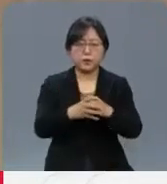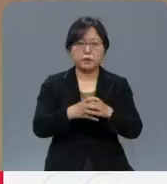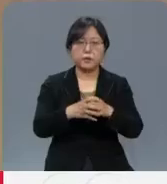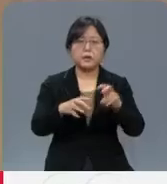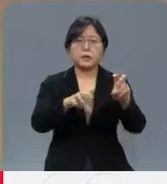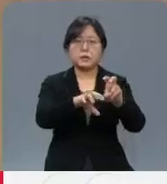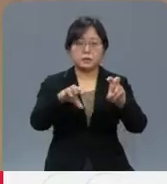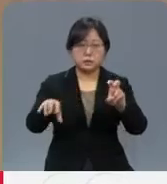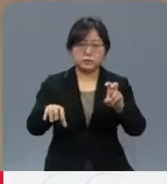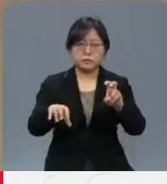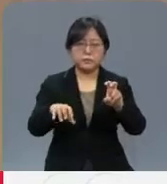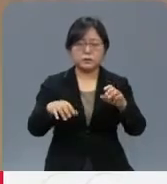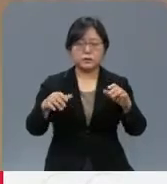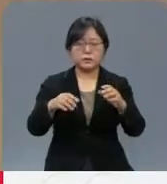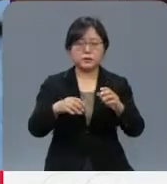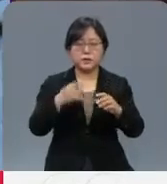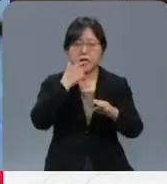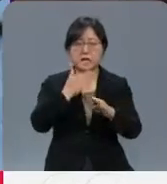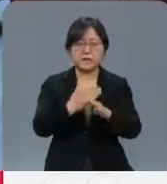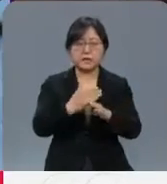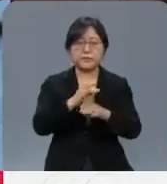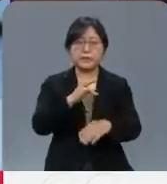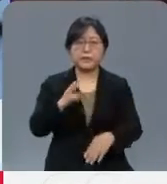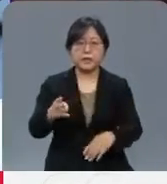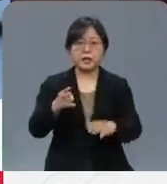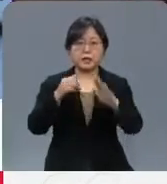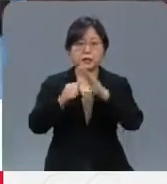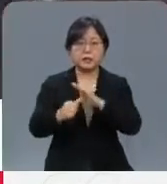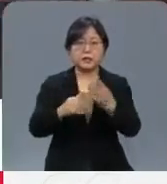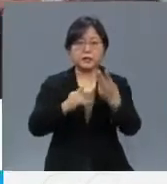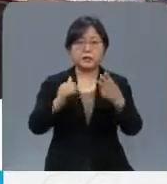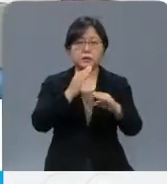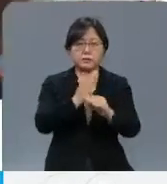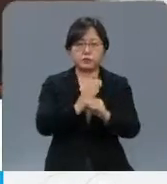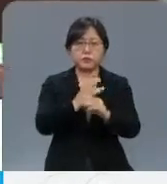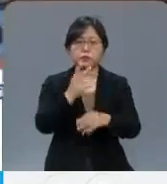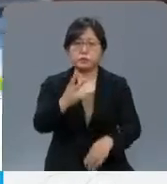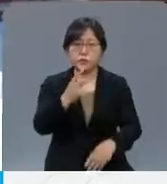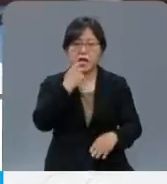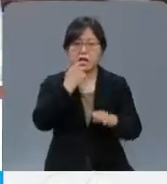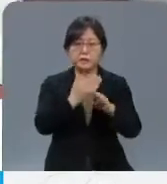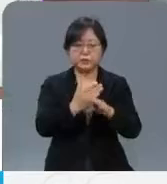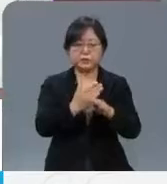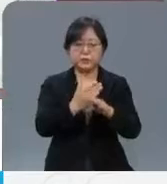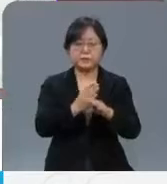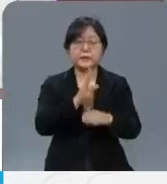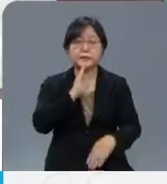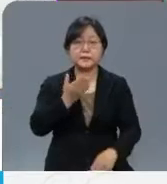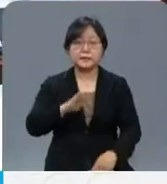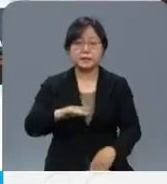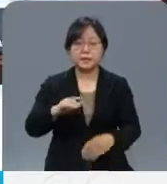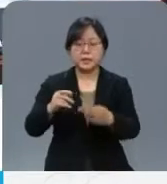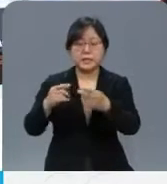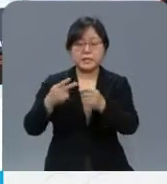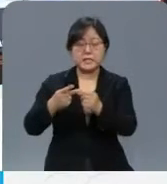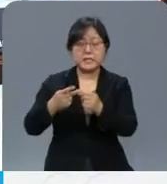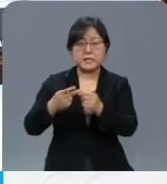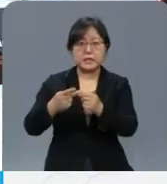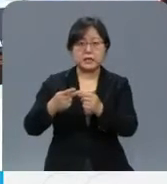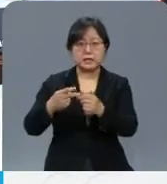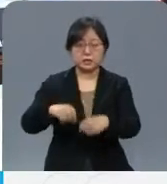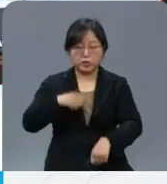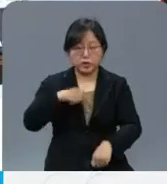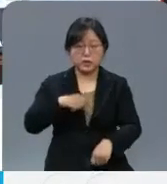모두 민주당입니다. 다만 비례대표는 3명 가운데 2명이 민주당인 건 같지만 제2정당이